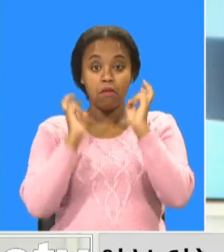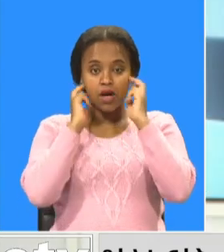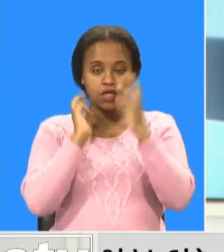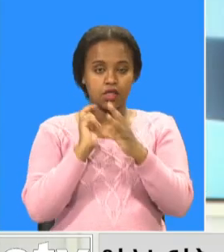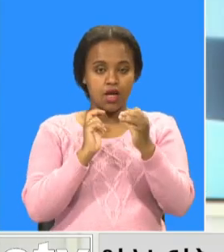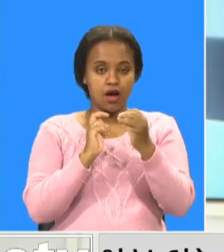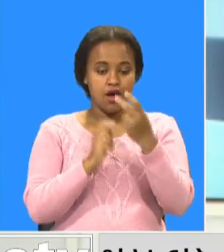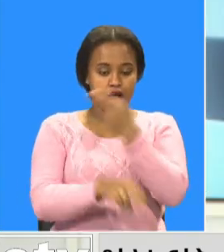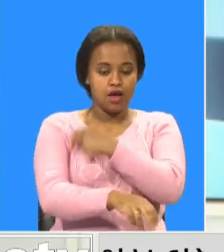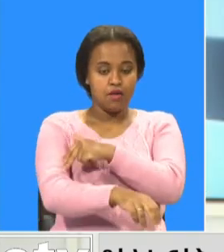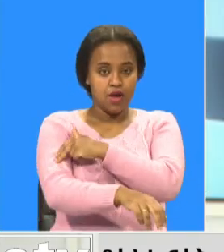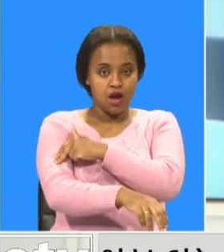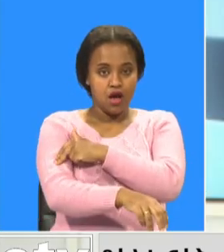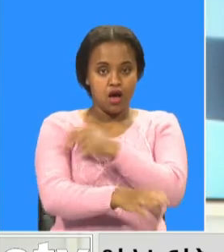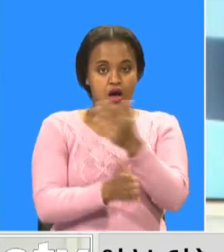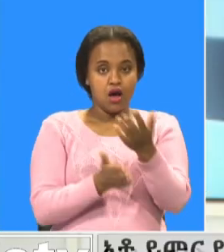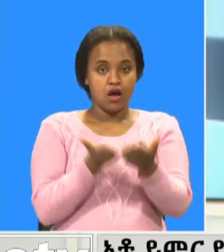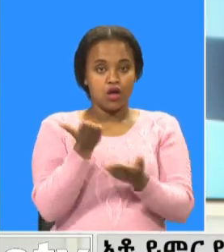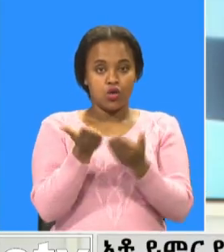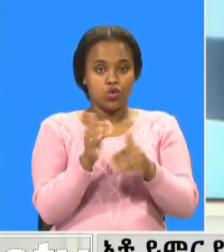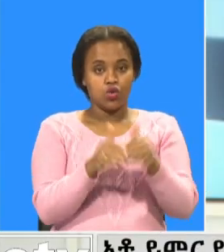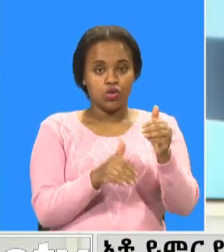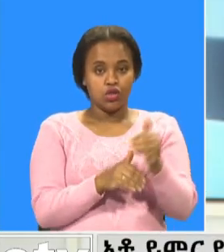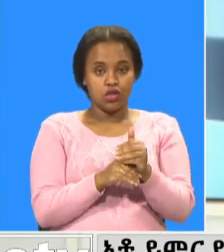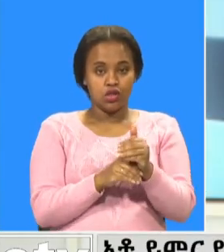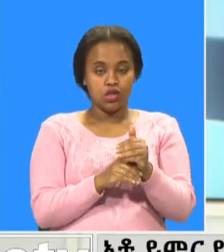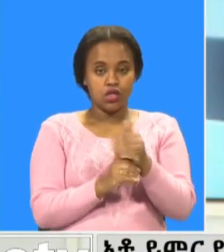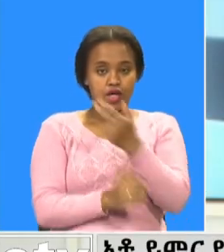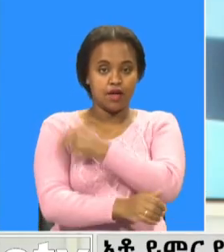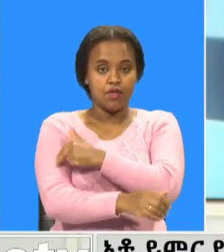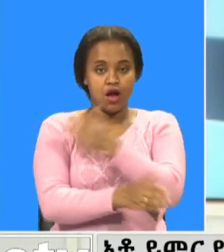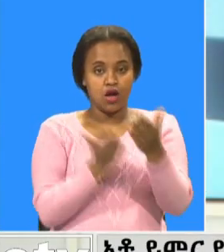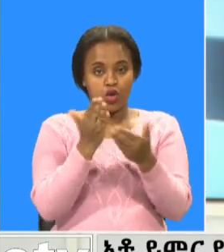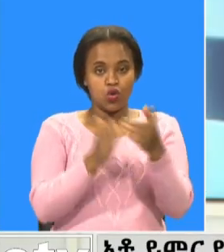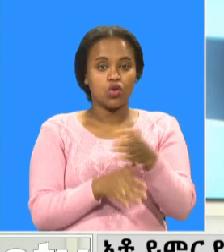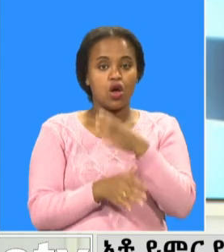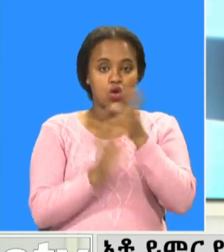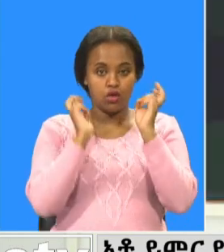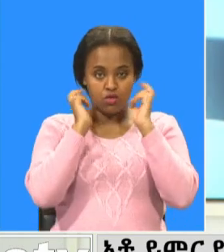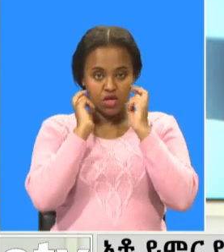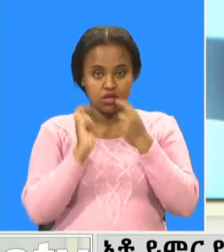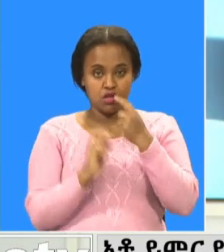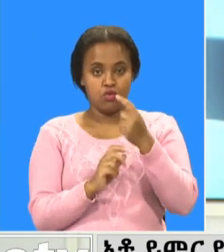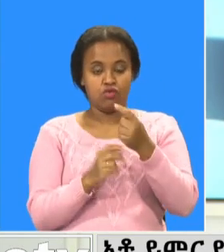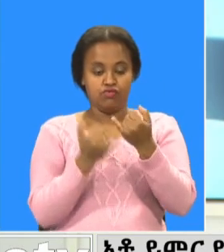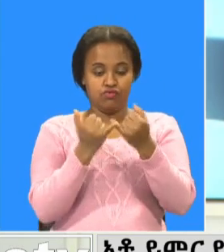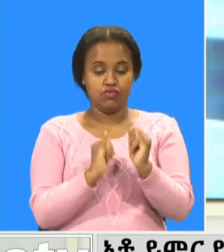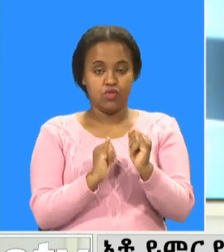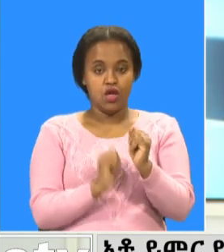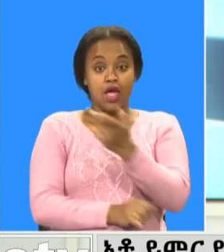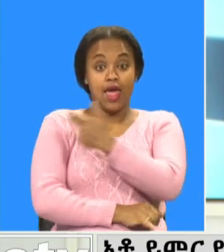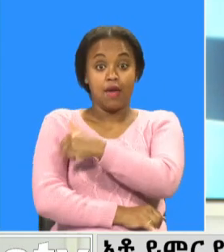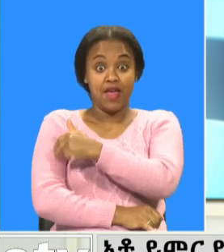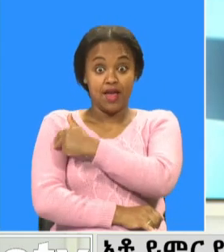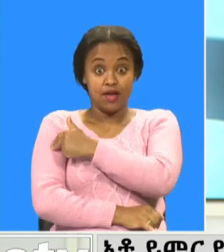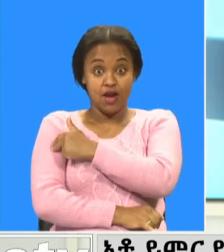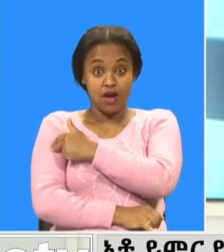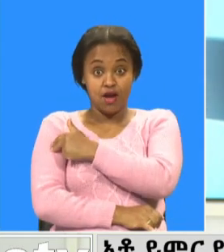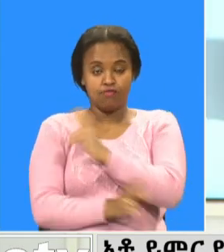ከህክምና አገልግሎት ውጪ ወይም ነን ሜዲካል ማስክ ተብሎ ይከፈላል። እንግዲህ የሜዲካል ማስኩን በተመለከተ